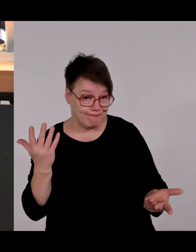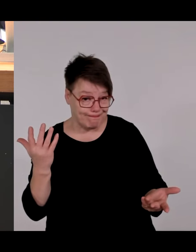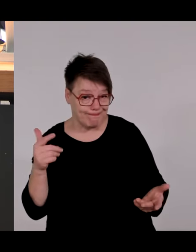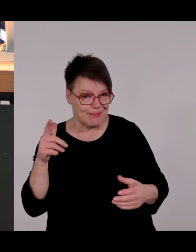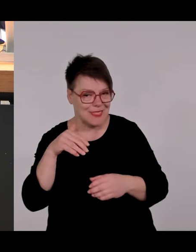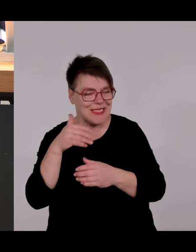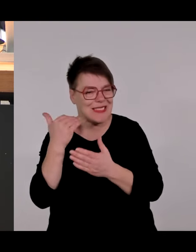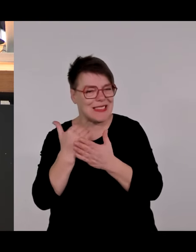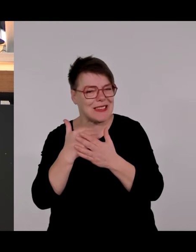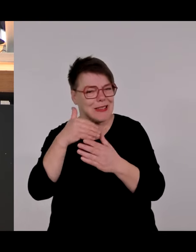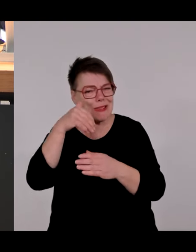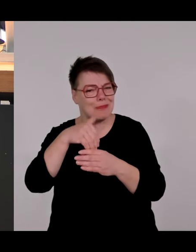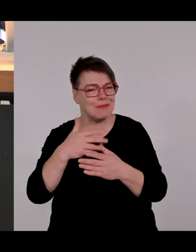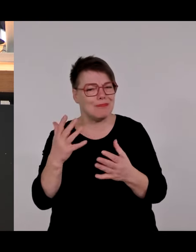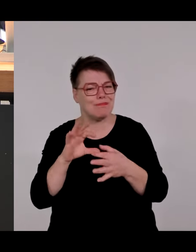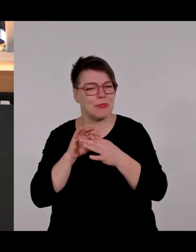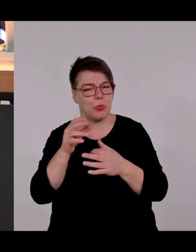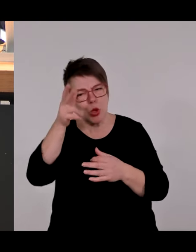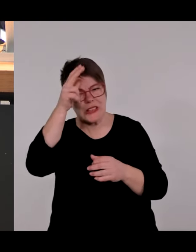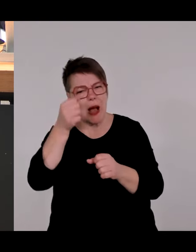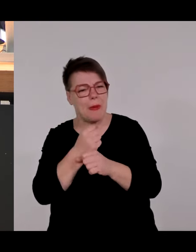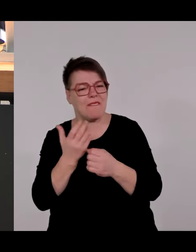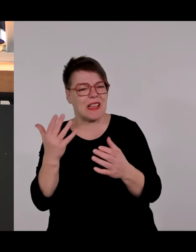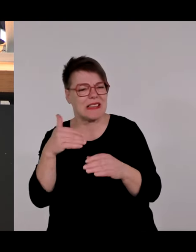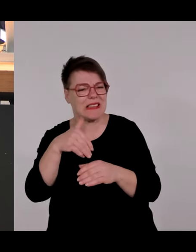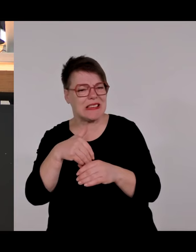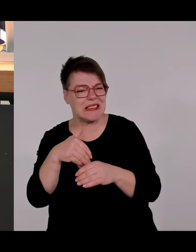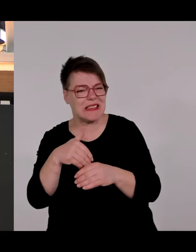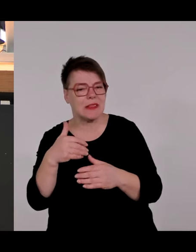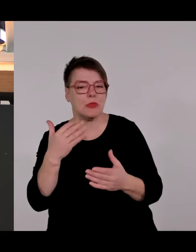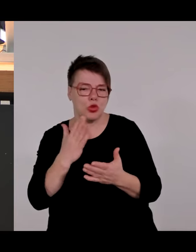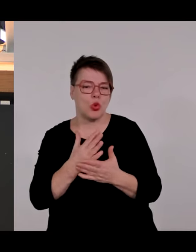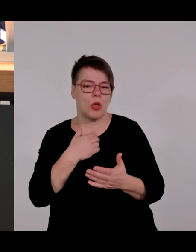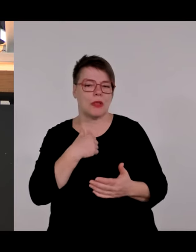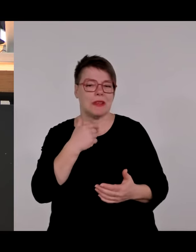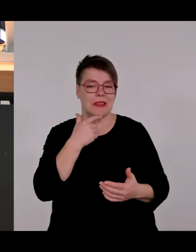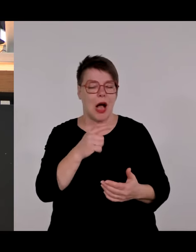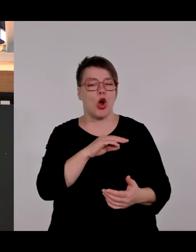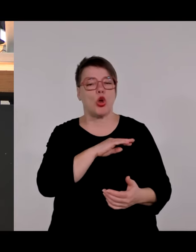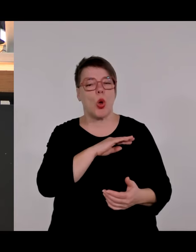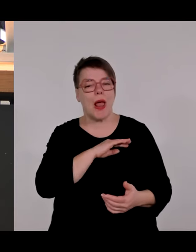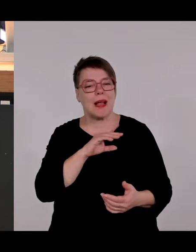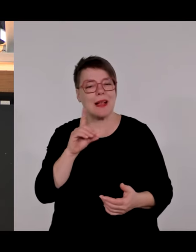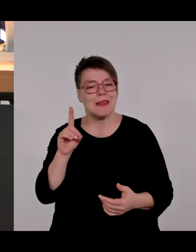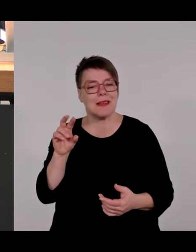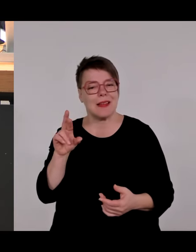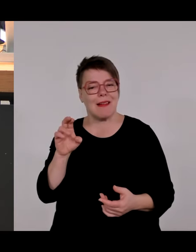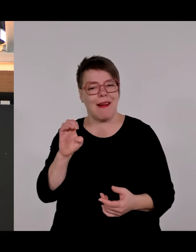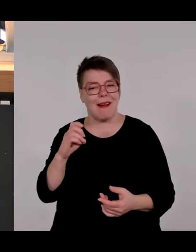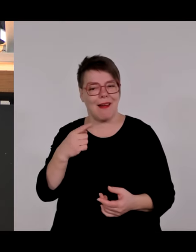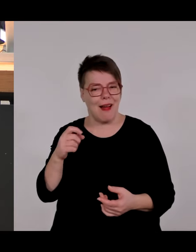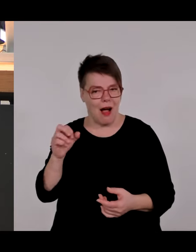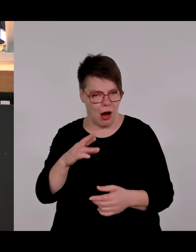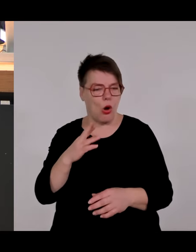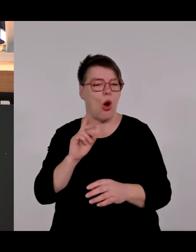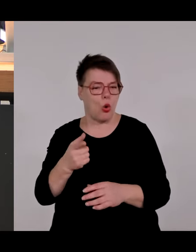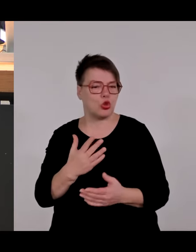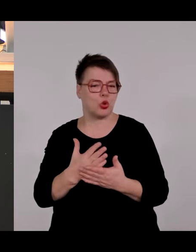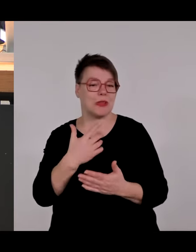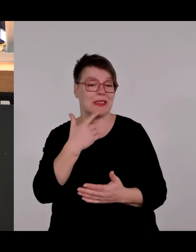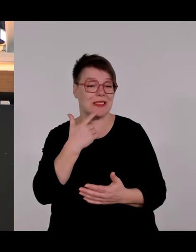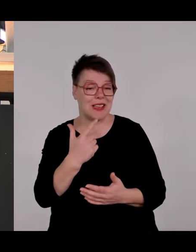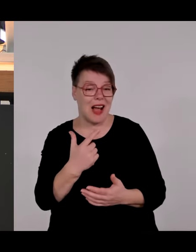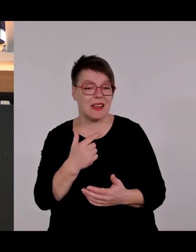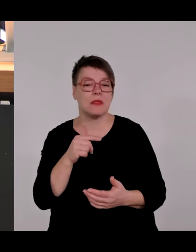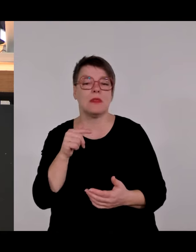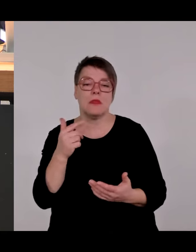das Land Berlin darlegen, dass es nicht diskriminierend gehandelt hat. Was das für eine Schwächung der Polizeiarbeit ist, das ist